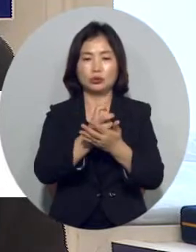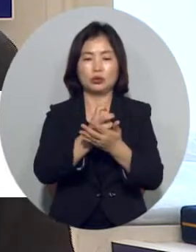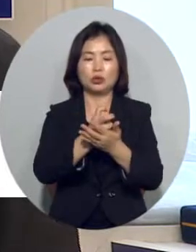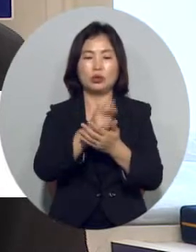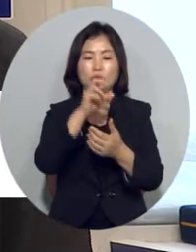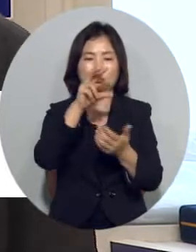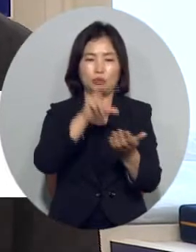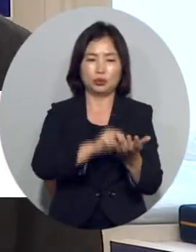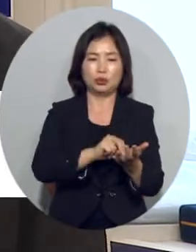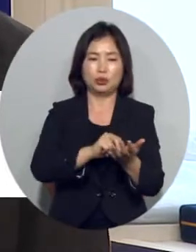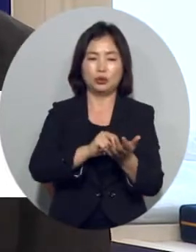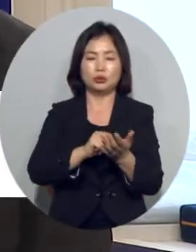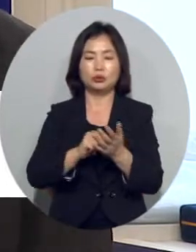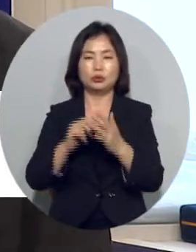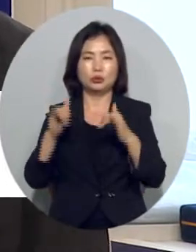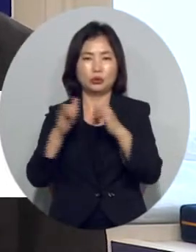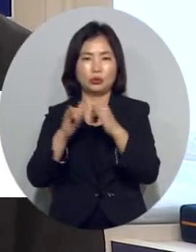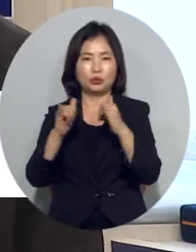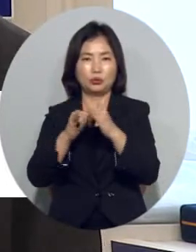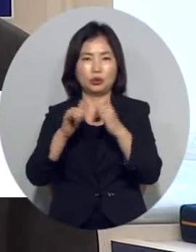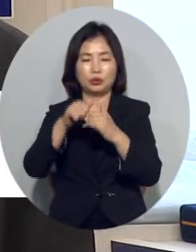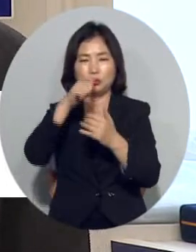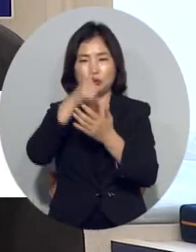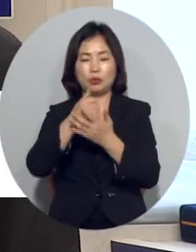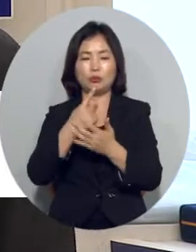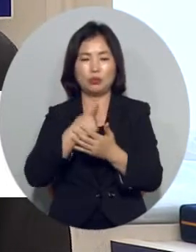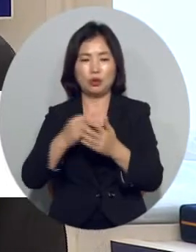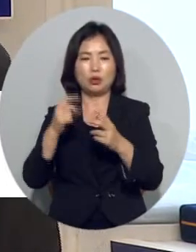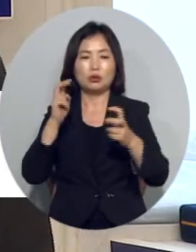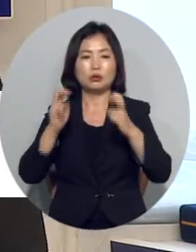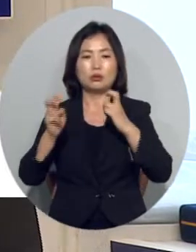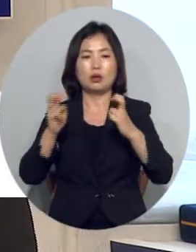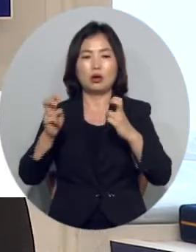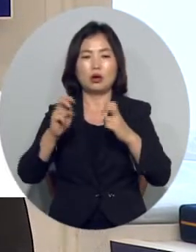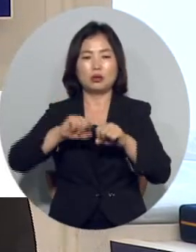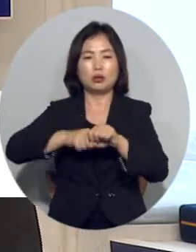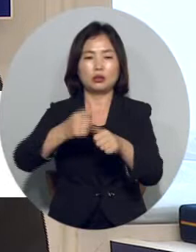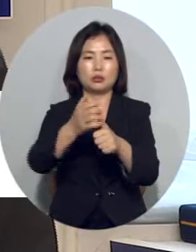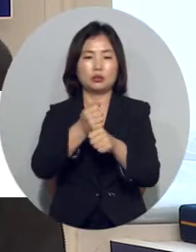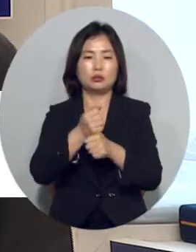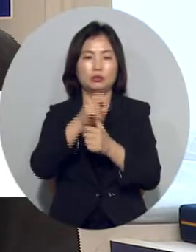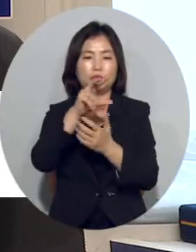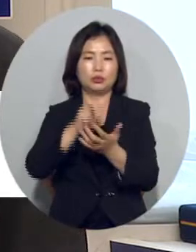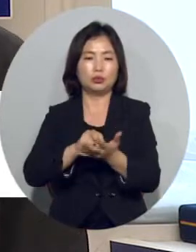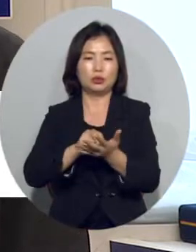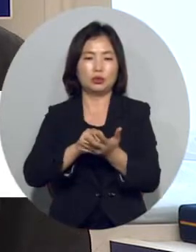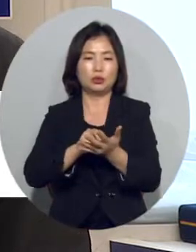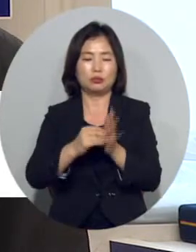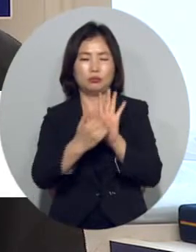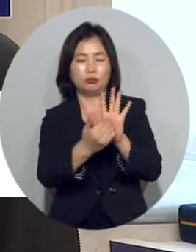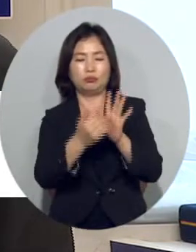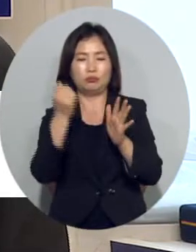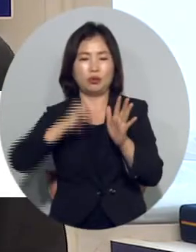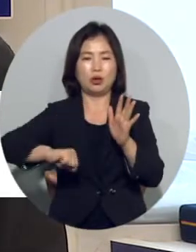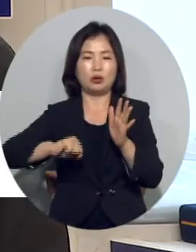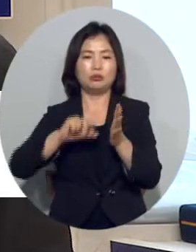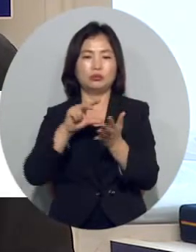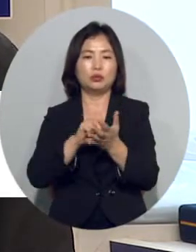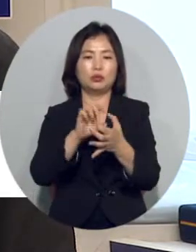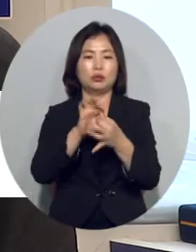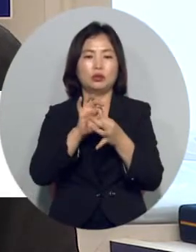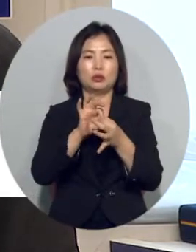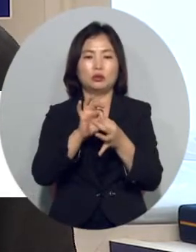문제가 또 이렇게 그 전범 기업들의 그 강제 점령 문제 이런 데 대해서 불복하는 문제에